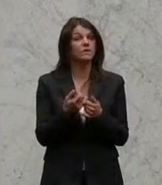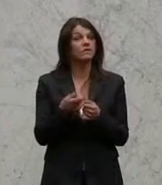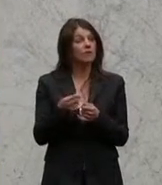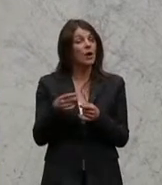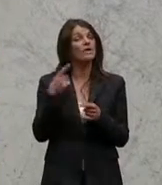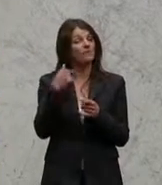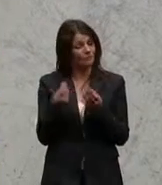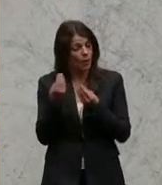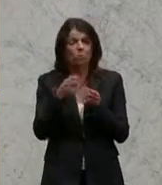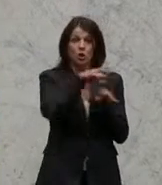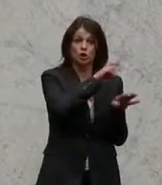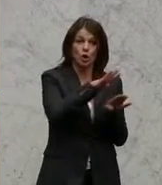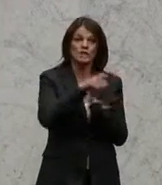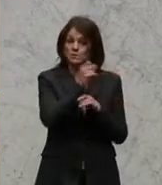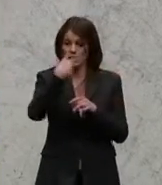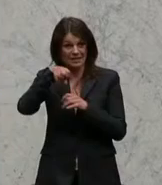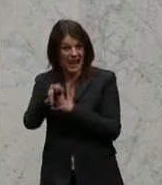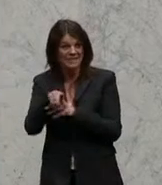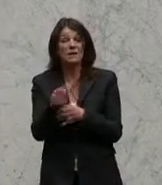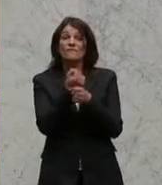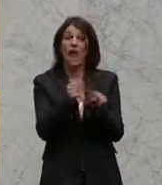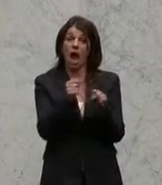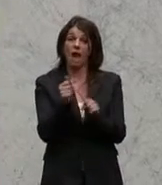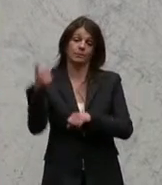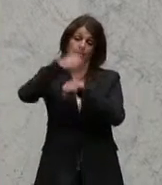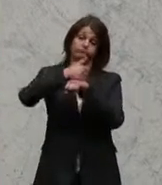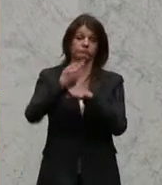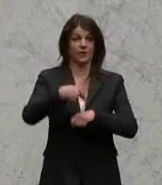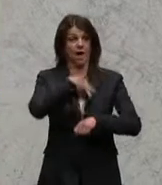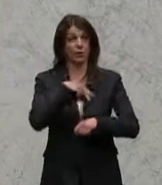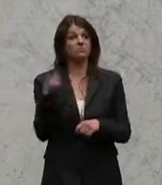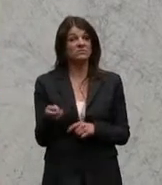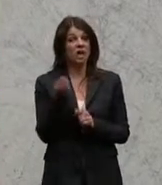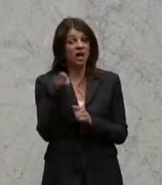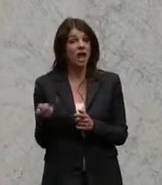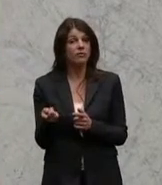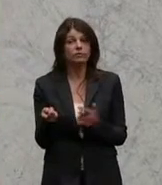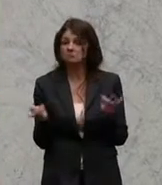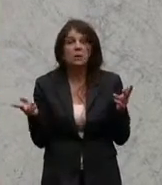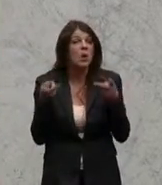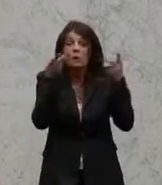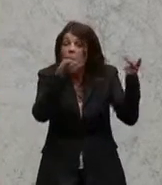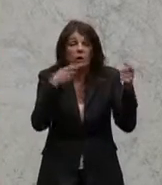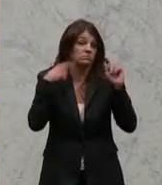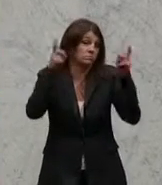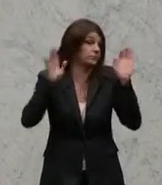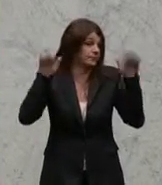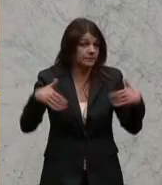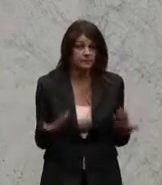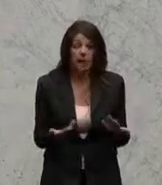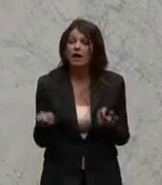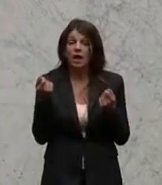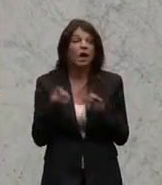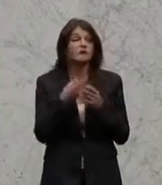1999 bis 2013 unter freiheitlicher Verantwortung dieses Geld, egal wo es auch immer hingegangen ist, weg